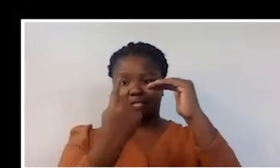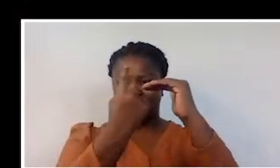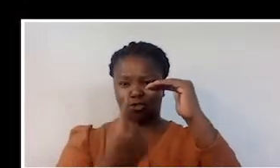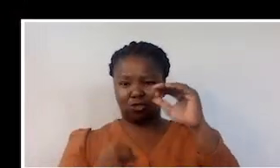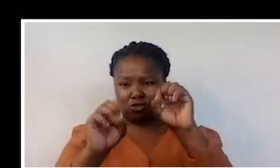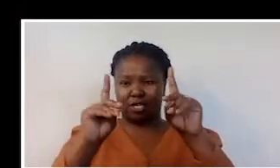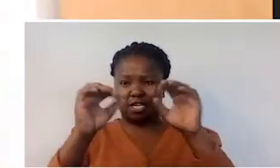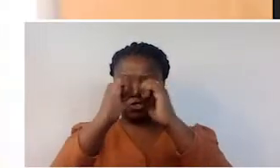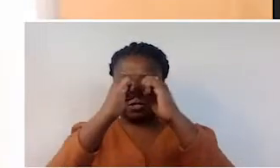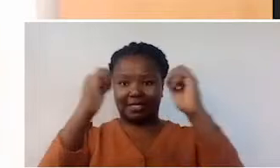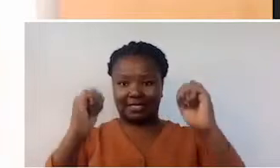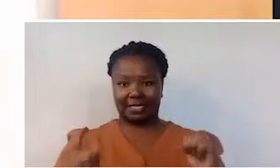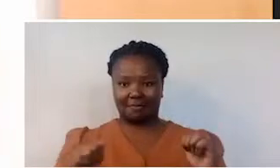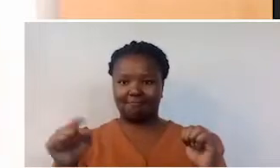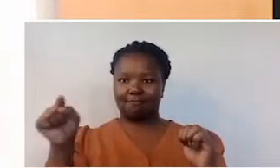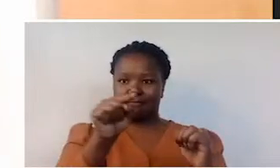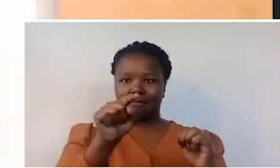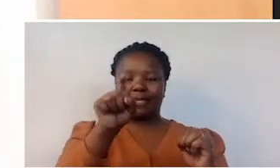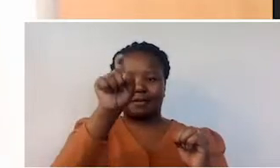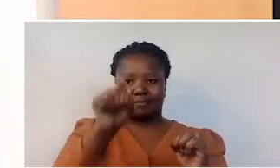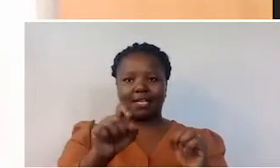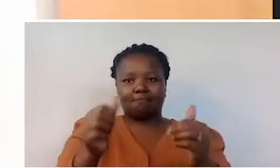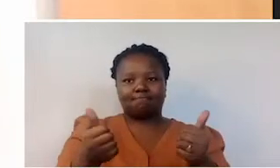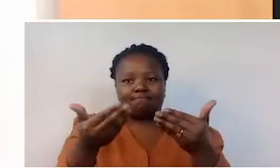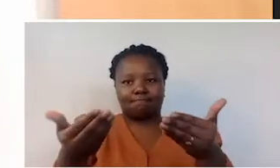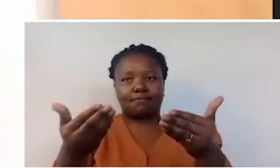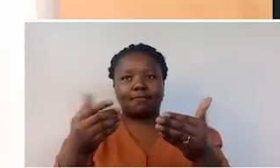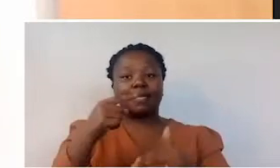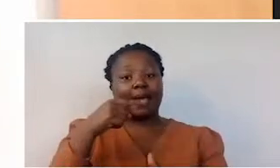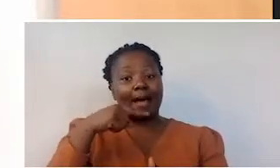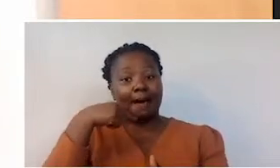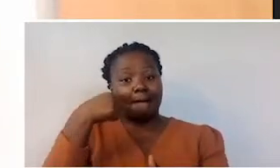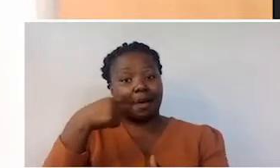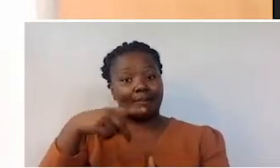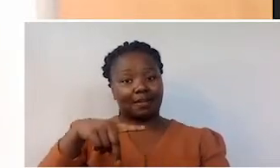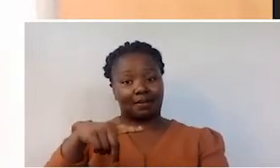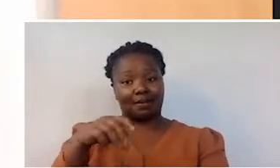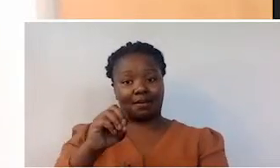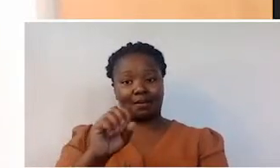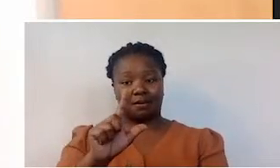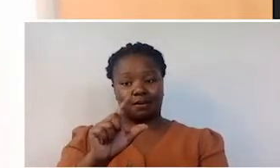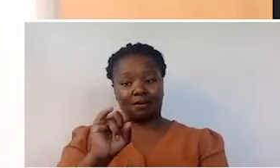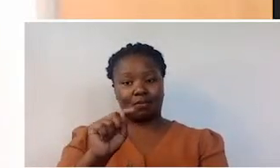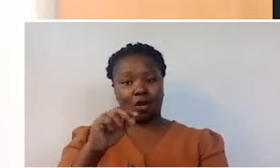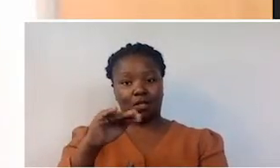aussi garantir l'inclusion des handicapés à tous les niveaux du système éducatif.